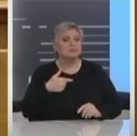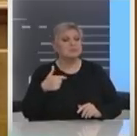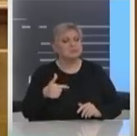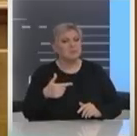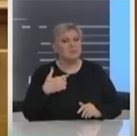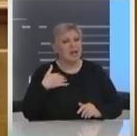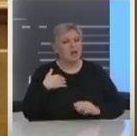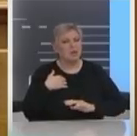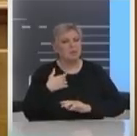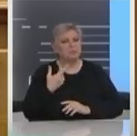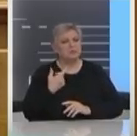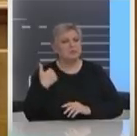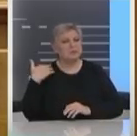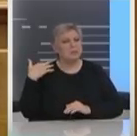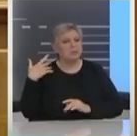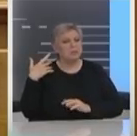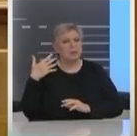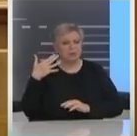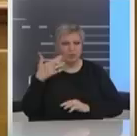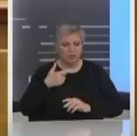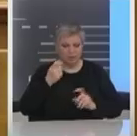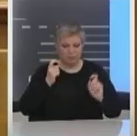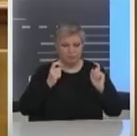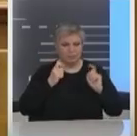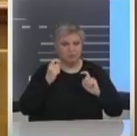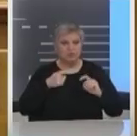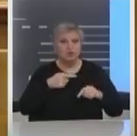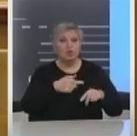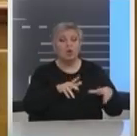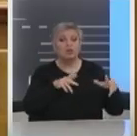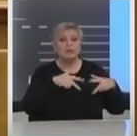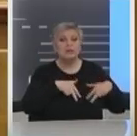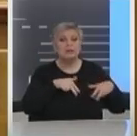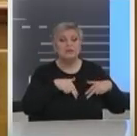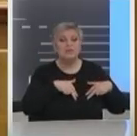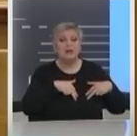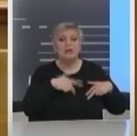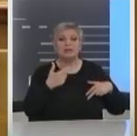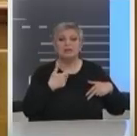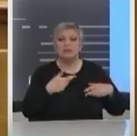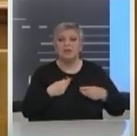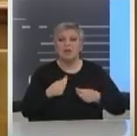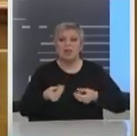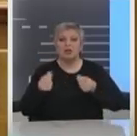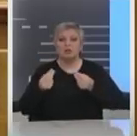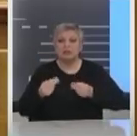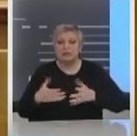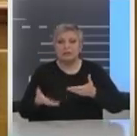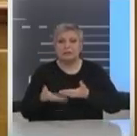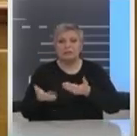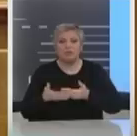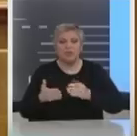καιρό ότι η σημερινή κυβέρνηση δεν μπορεί να βγάλει την Ελλάδα από την κρίση. Ενώ αυτό είναι απολύτως